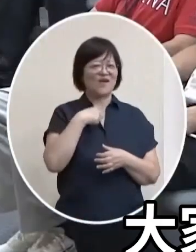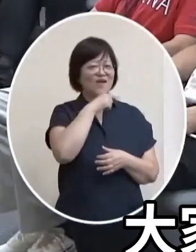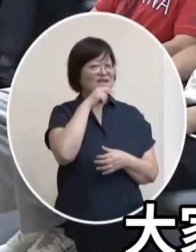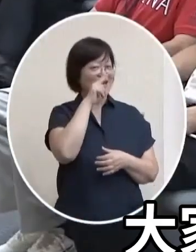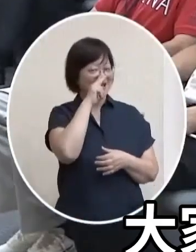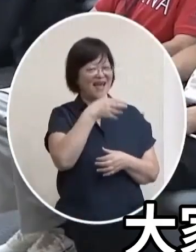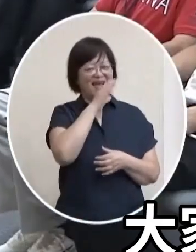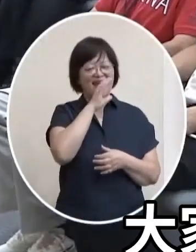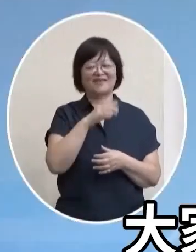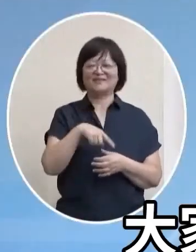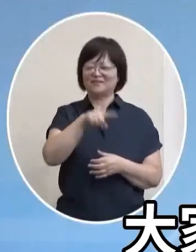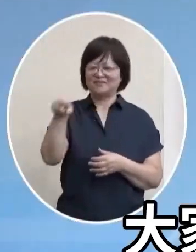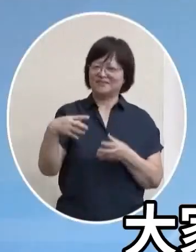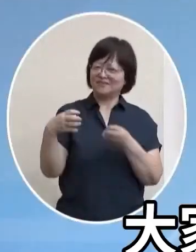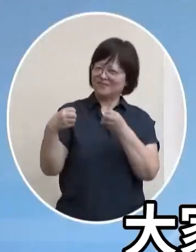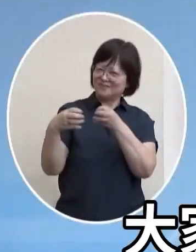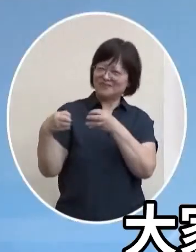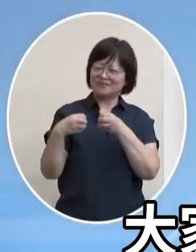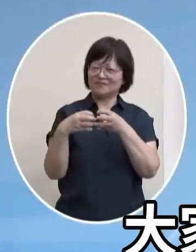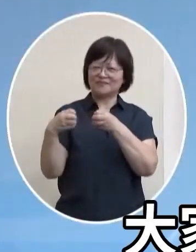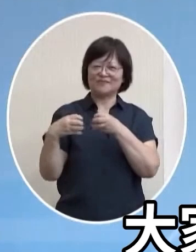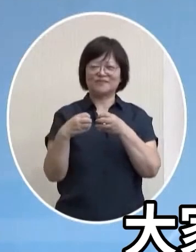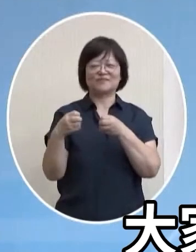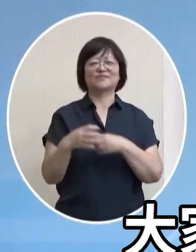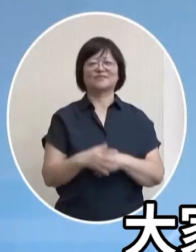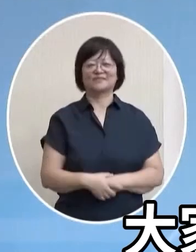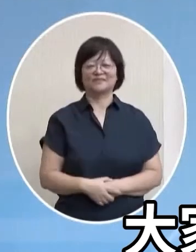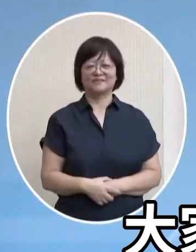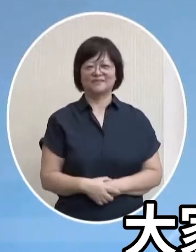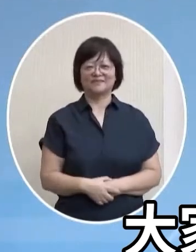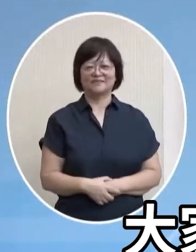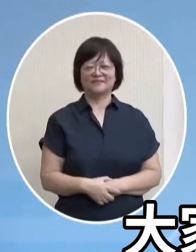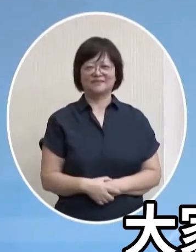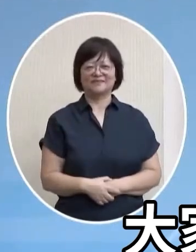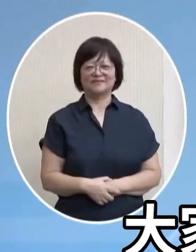大家一起好好商谈国家大事。